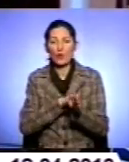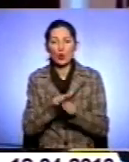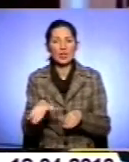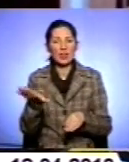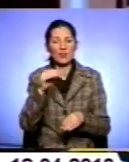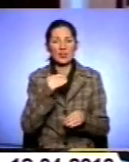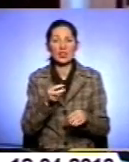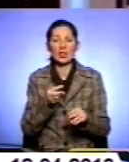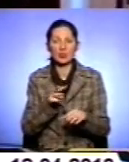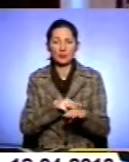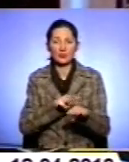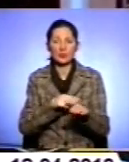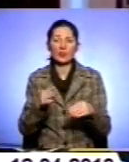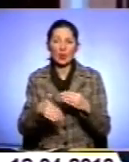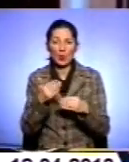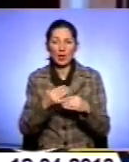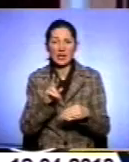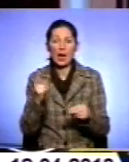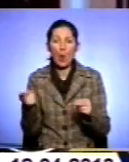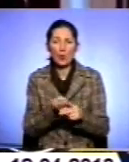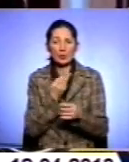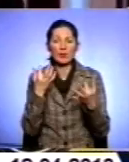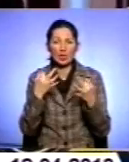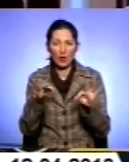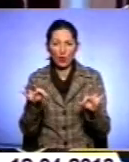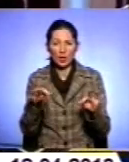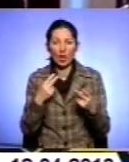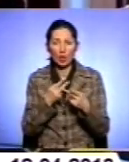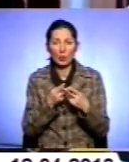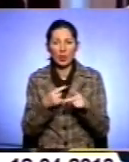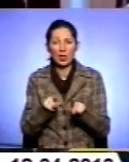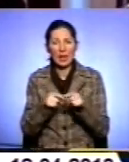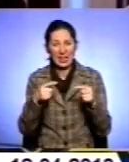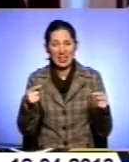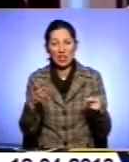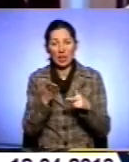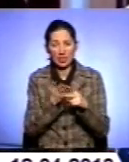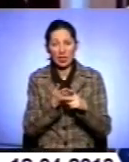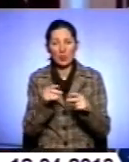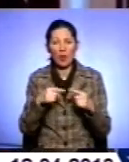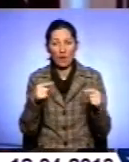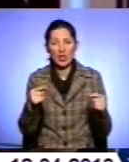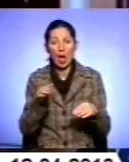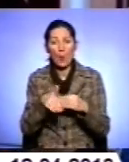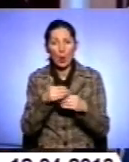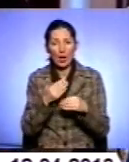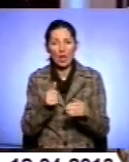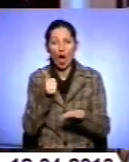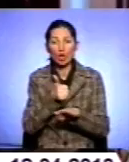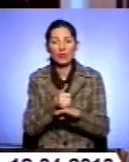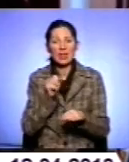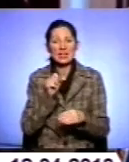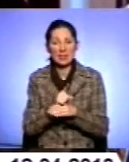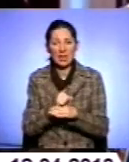кримінальні покарання, як до позбавлення волі, так і альтернативні види покарань. Задача, основна задача, яка ставиться